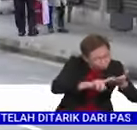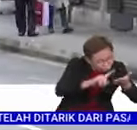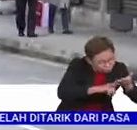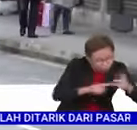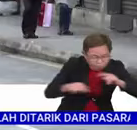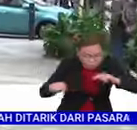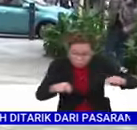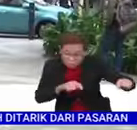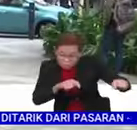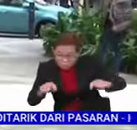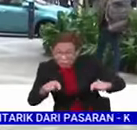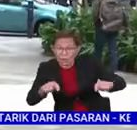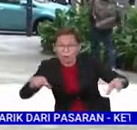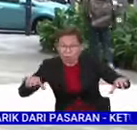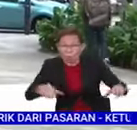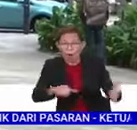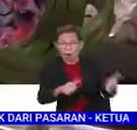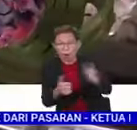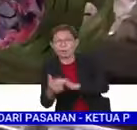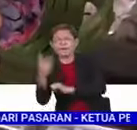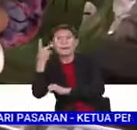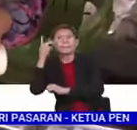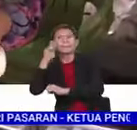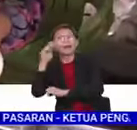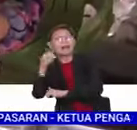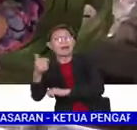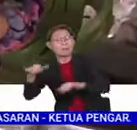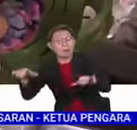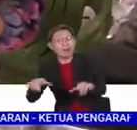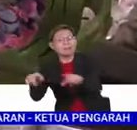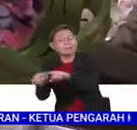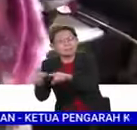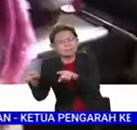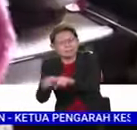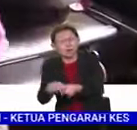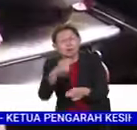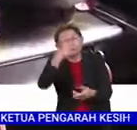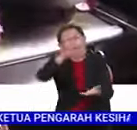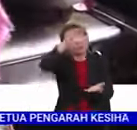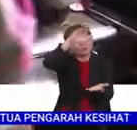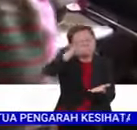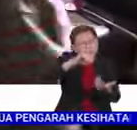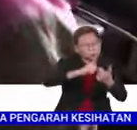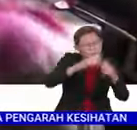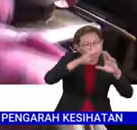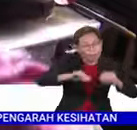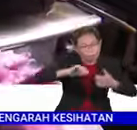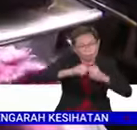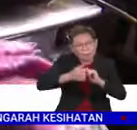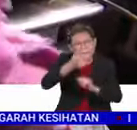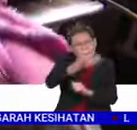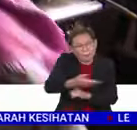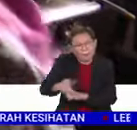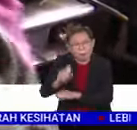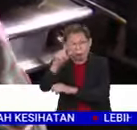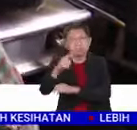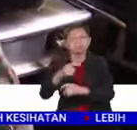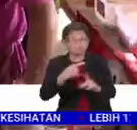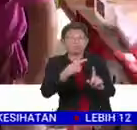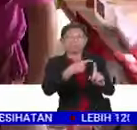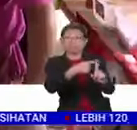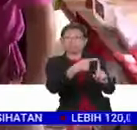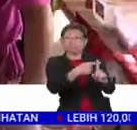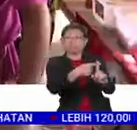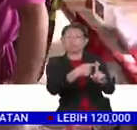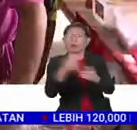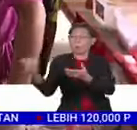menerusi tindakan yang diambil kementerian lain dalam menangani isu kos sara hidup ketika ini yang ternyata berkesan dan